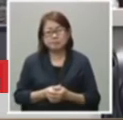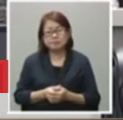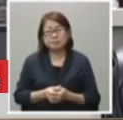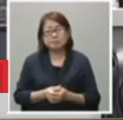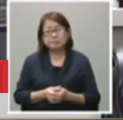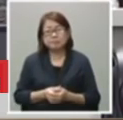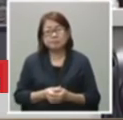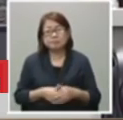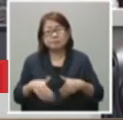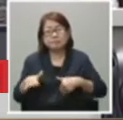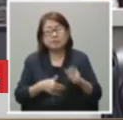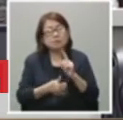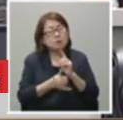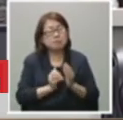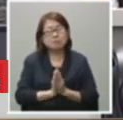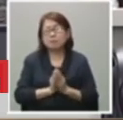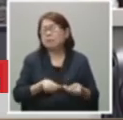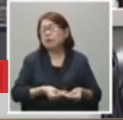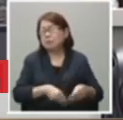ท่านไ